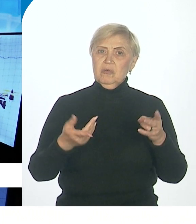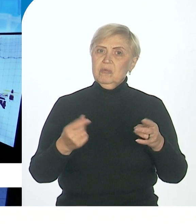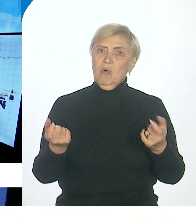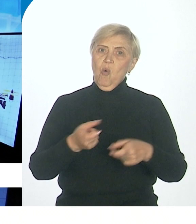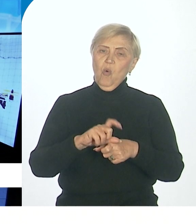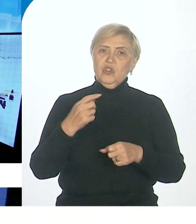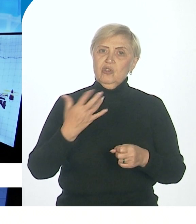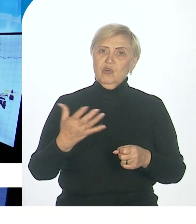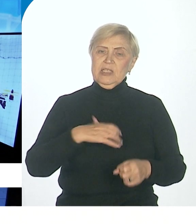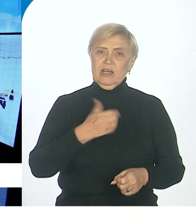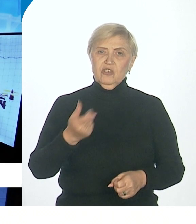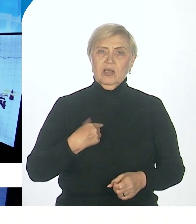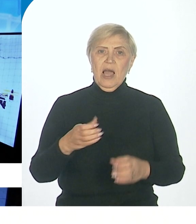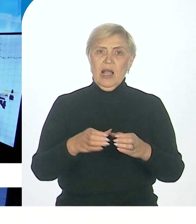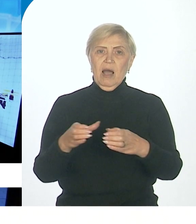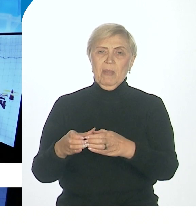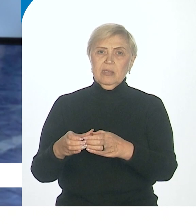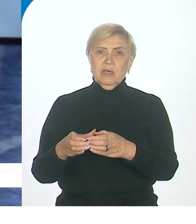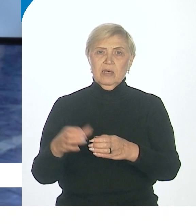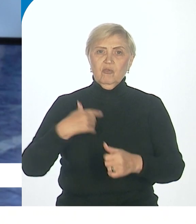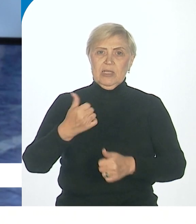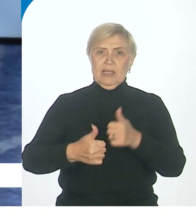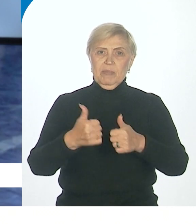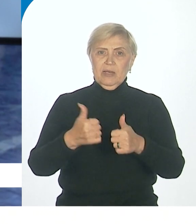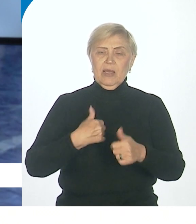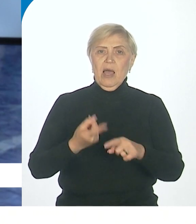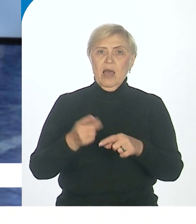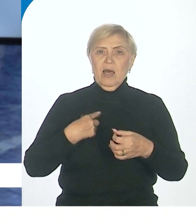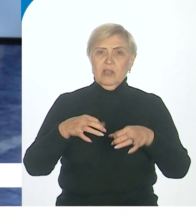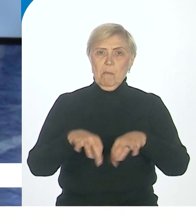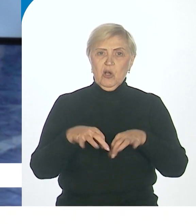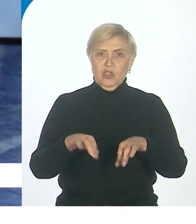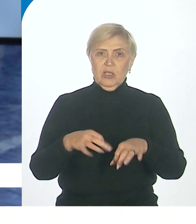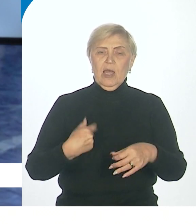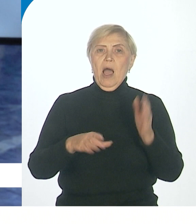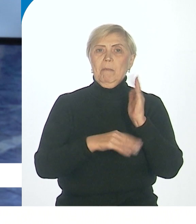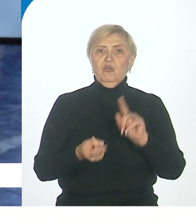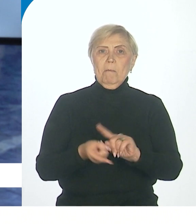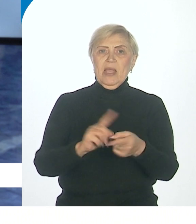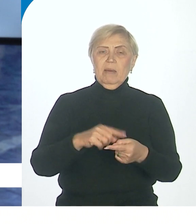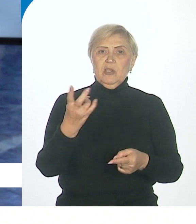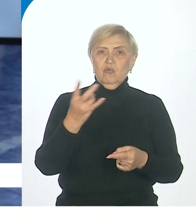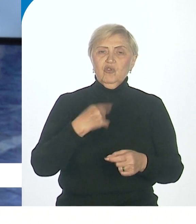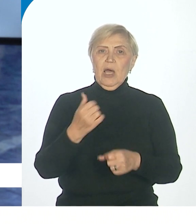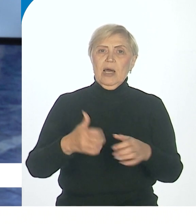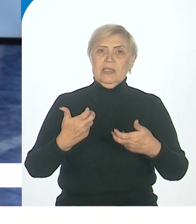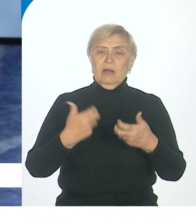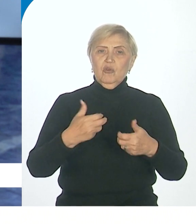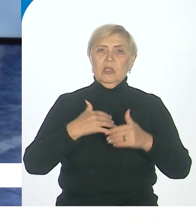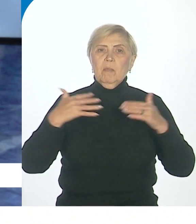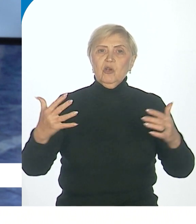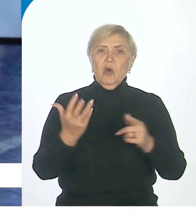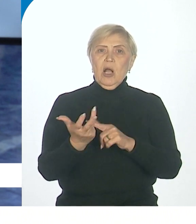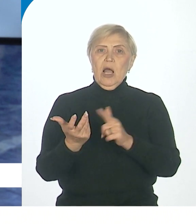да. квадрокоптеров и команда соперник, там машинки, БВС. Потом мы меняемся. Ага. И вот нужно заработать наибольшее